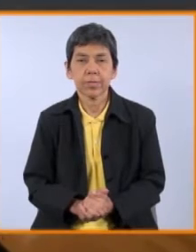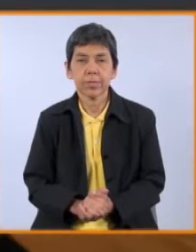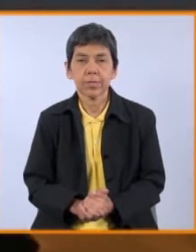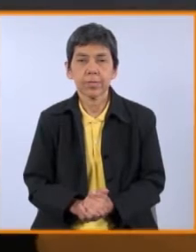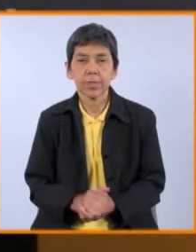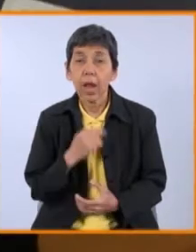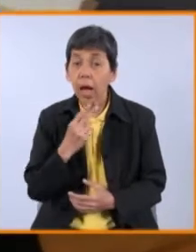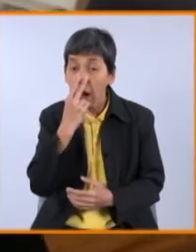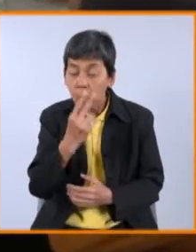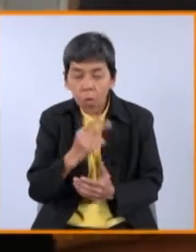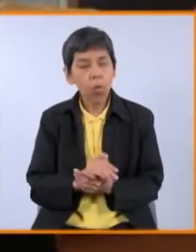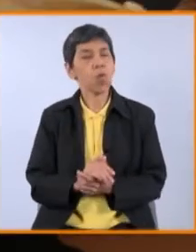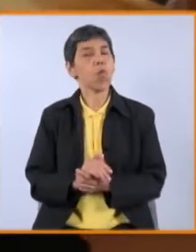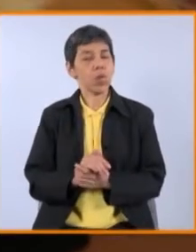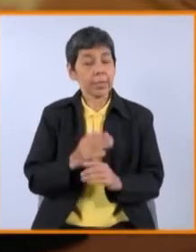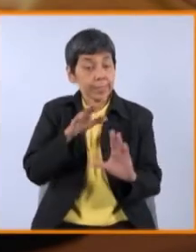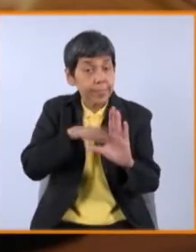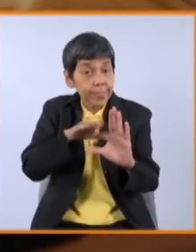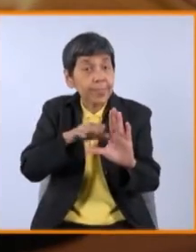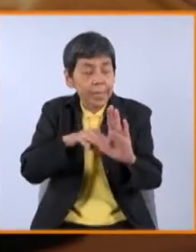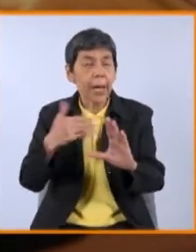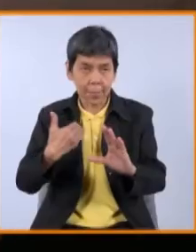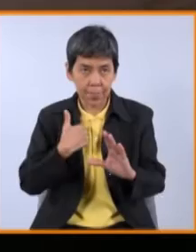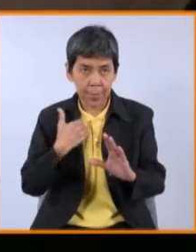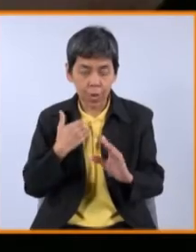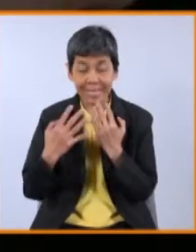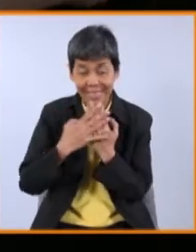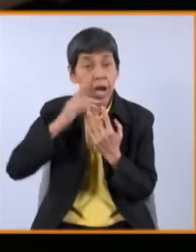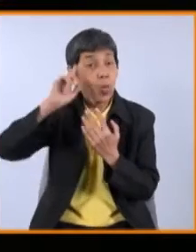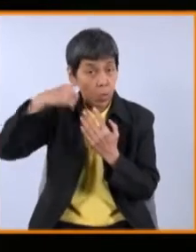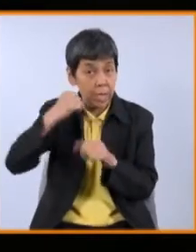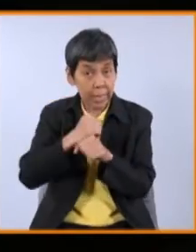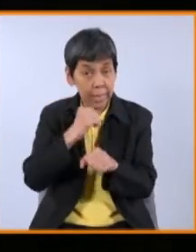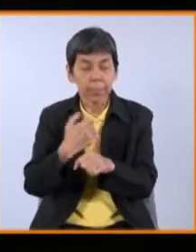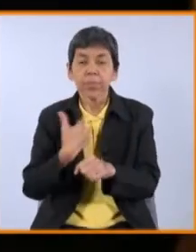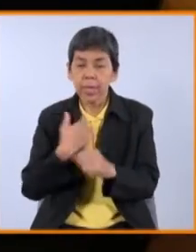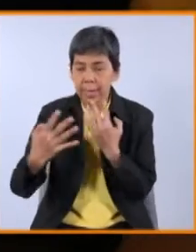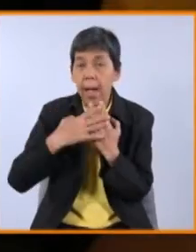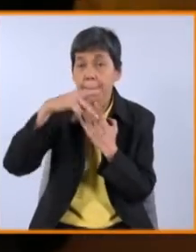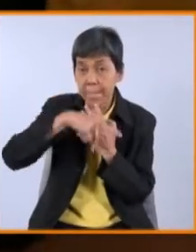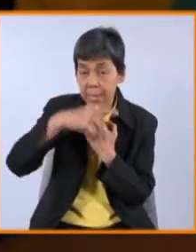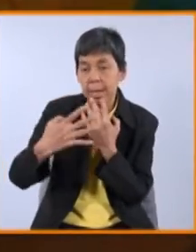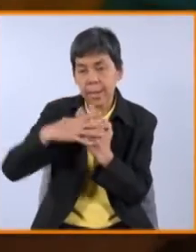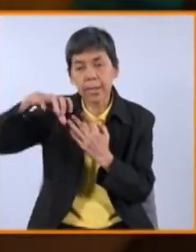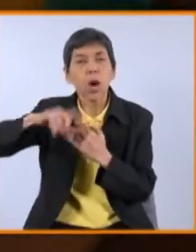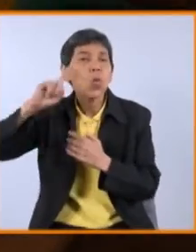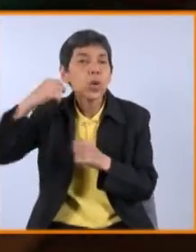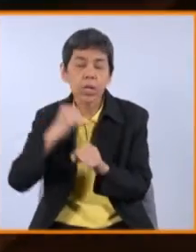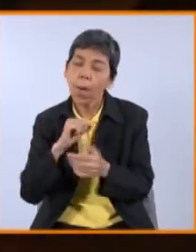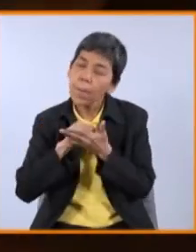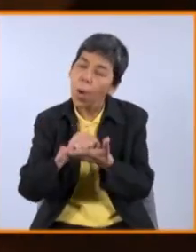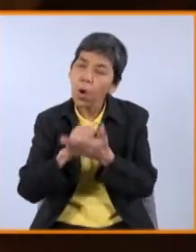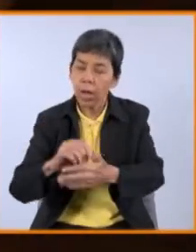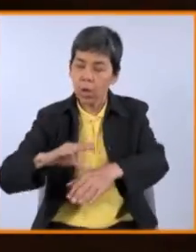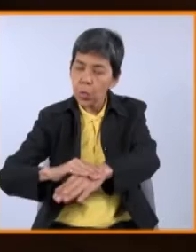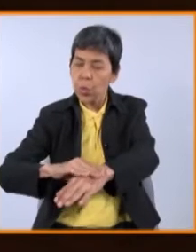สัมผัสแรกที่เดินเข้ามาและลงทะเบียนคลินิกนะคะก็จะเห็นเหล่าผู้ต้องขังหญิงจากทั้งเรือนจำพิเศษและทัณฑสถานหญิงรอให้บริการนวด